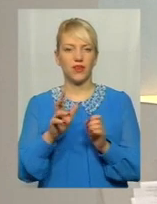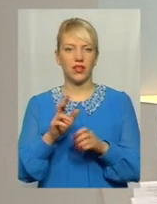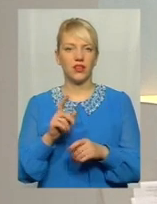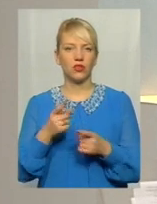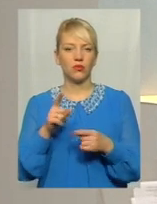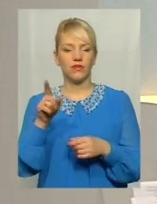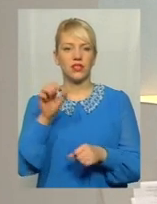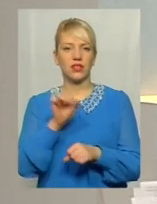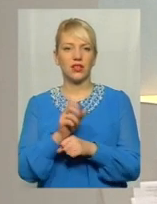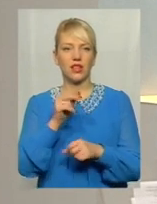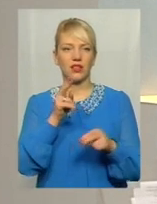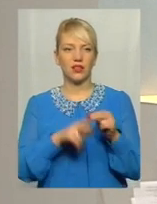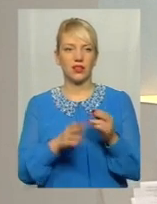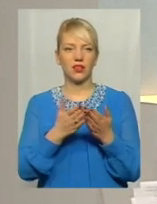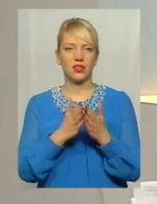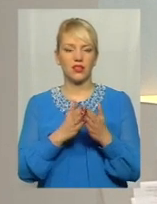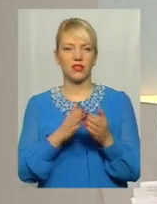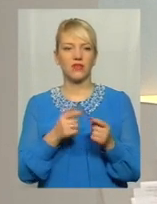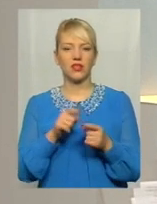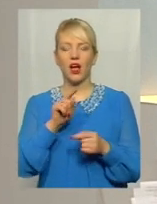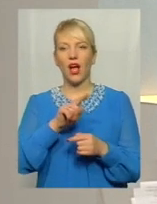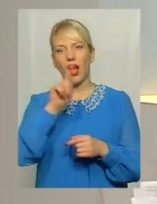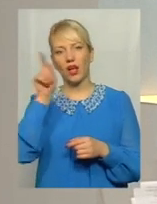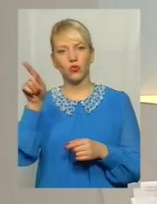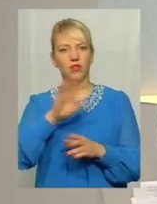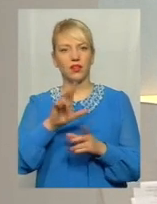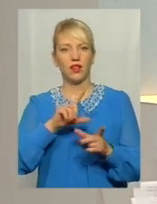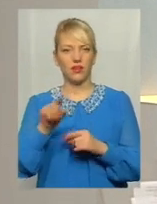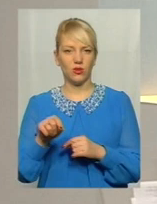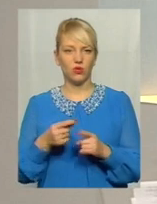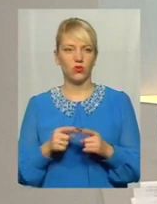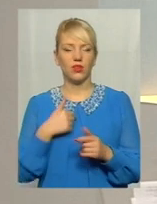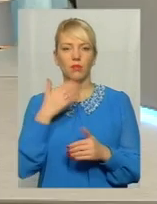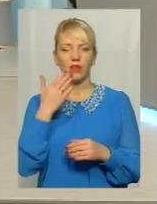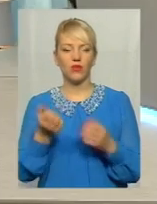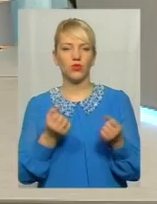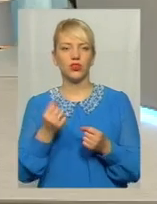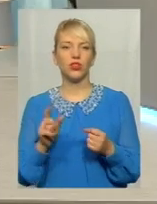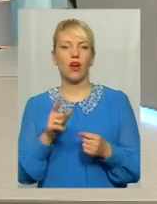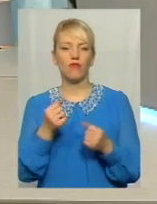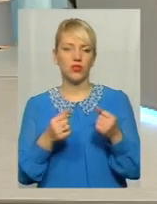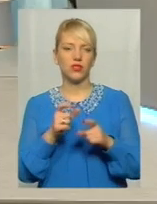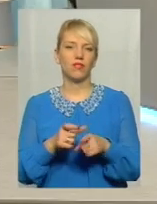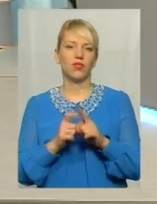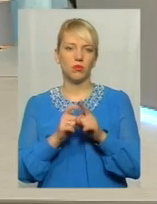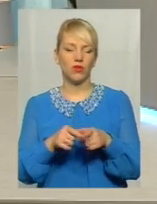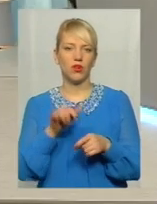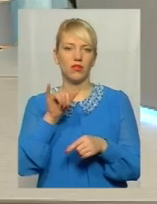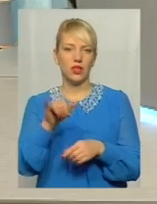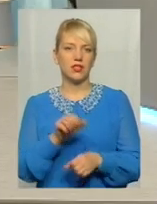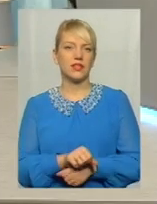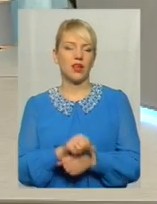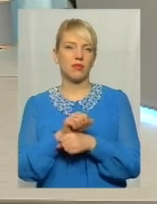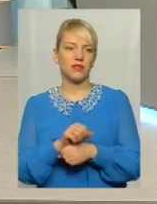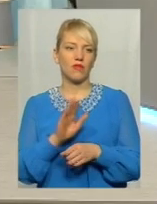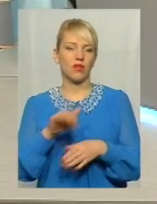на кінцевій книжці, всі далі не їдуть. Я запитав про це у водіїв, на що вони сказали, що в них забастовка, а потім